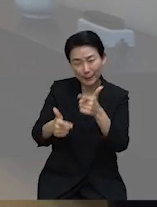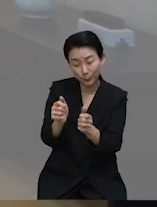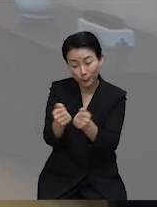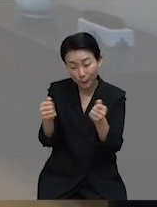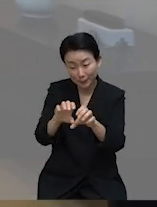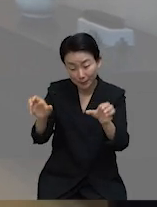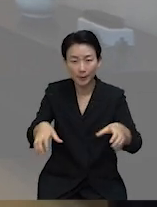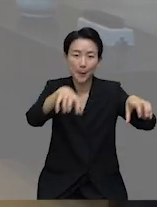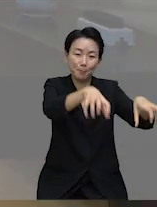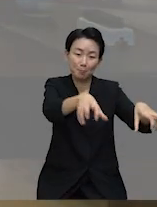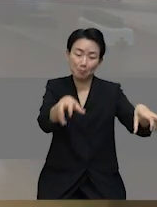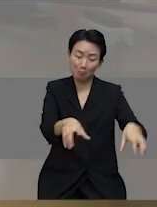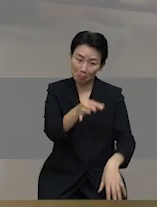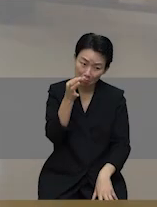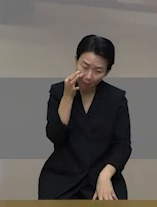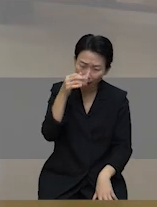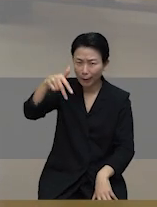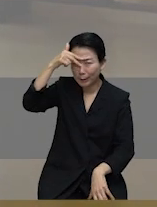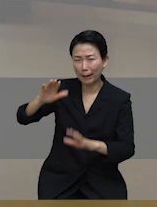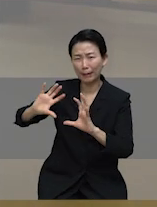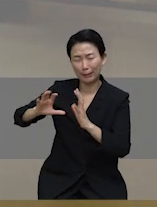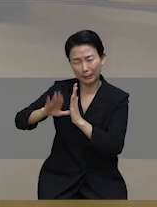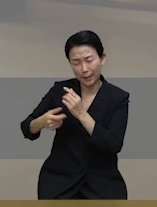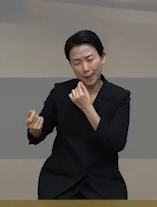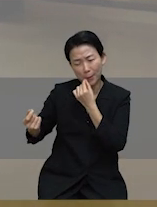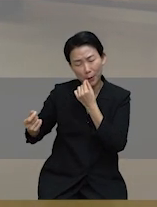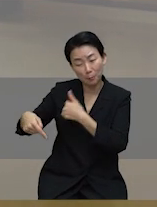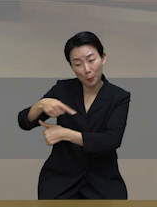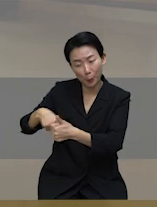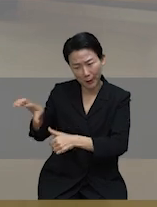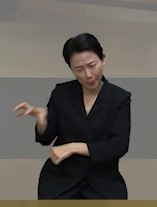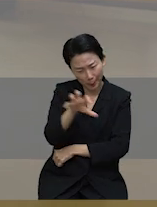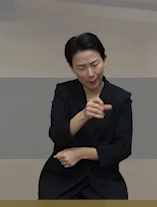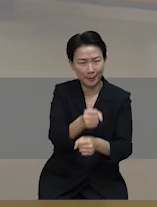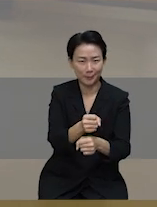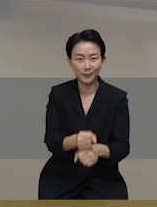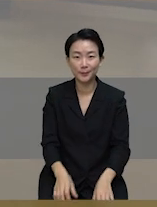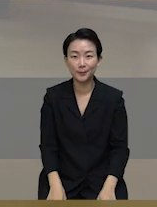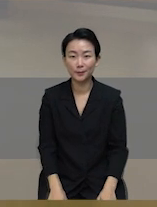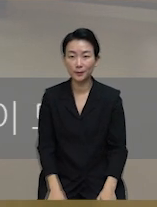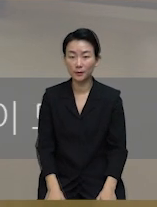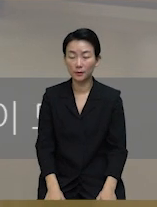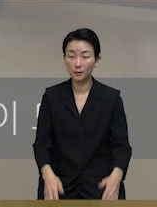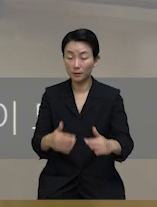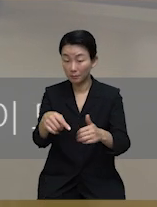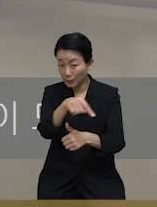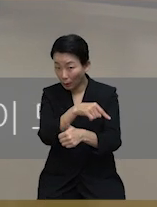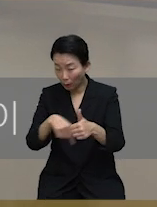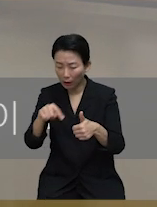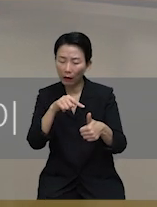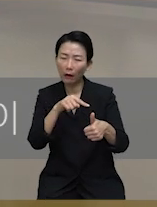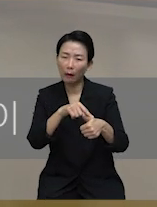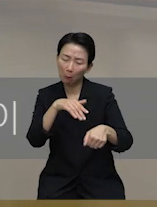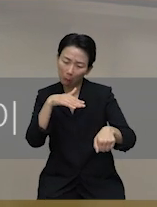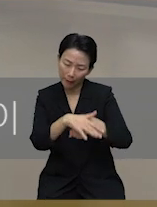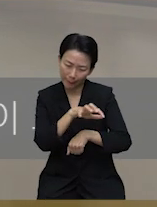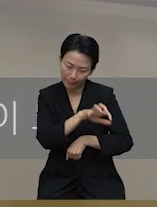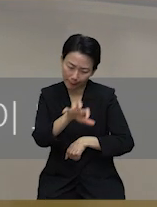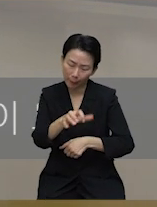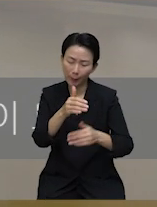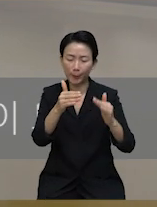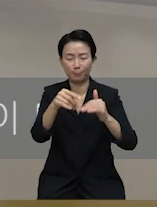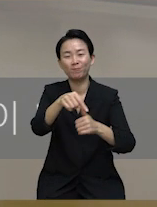전통 목가구들을 놓아 조선시대의 선비의 집과 같은 분위기를 연출하였습니다. 이렇게 선생이 안목이